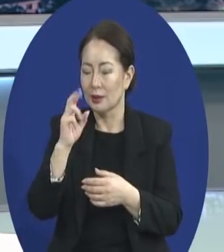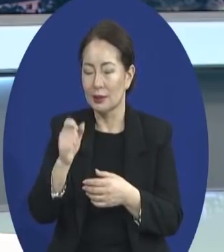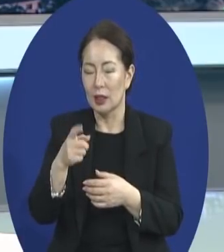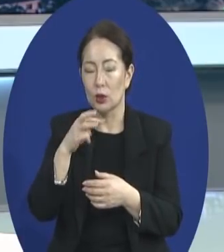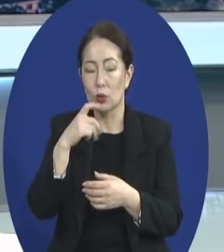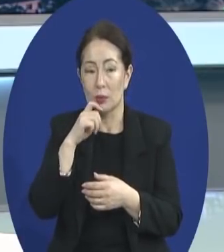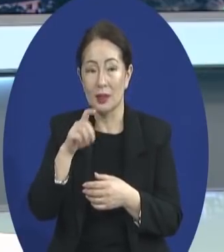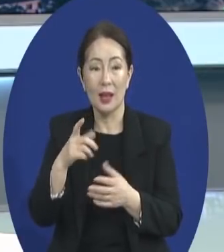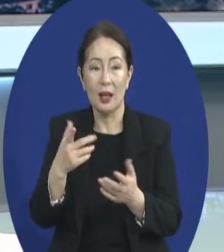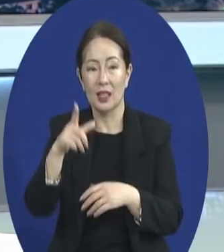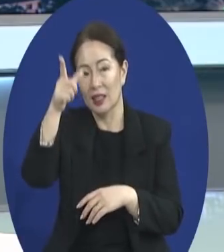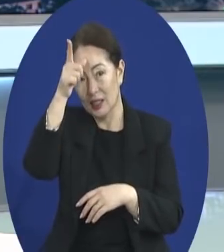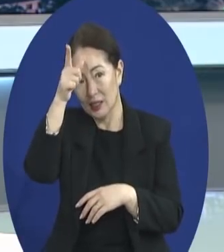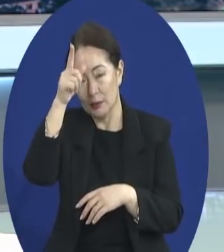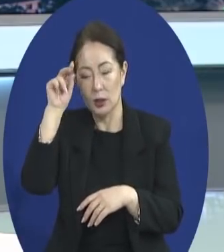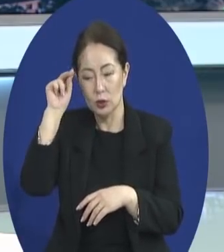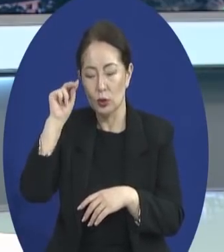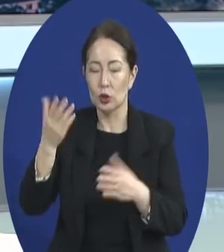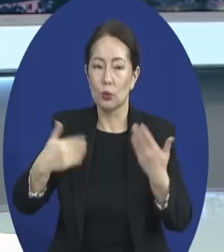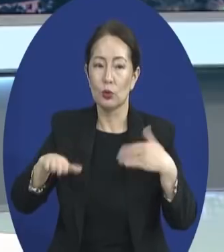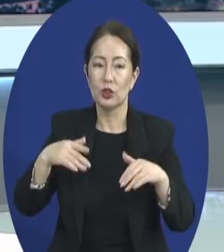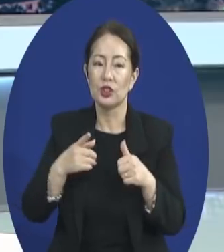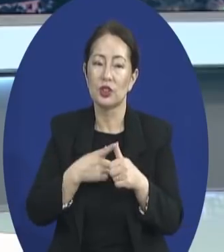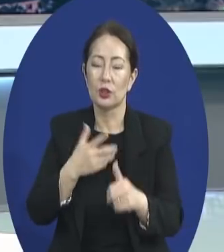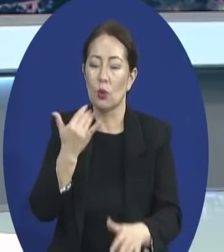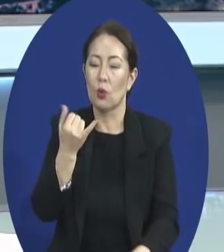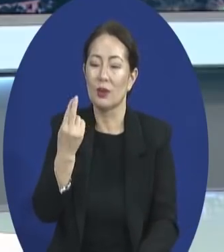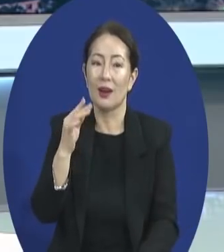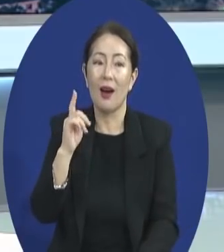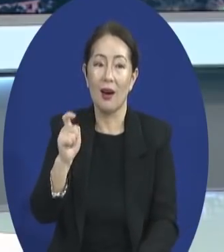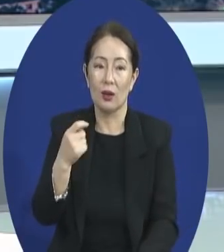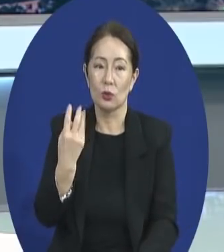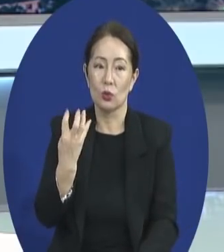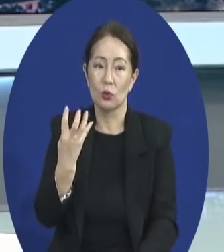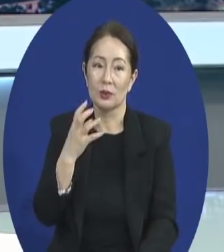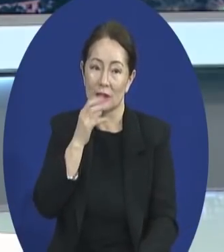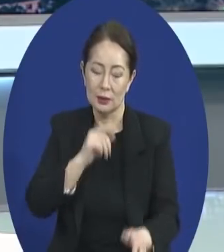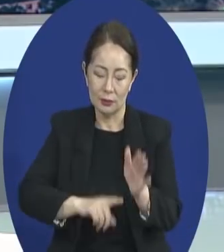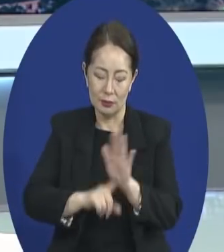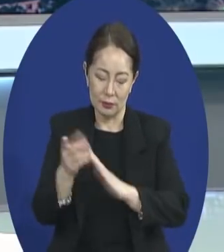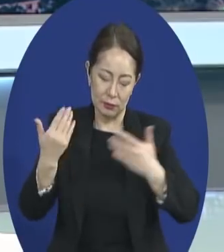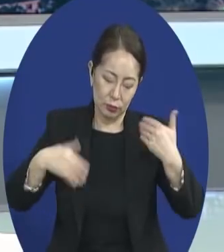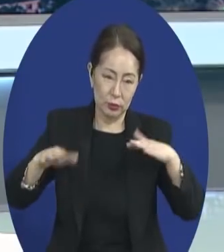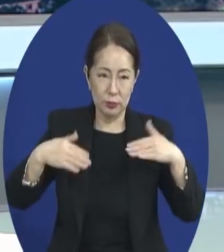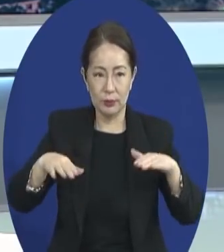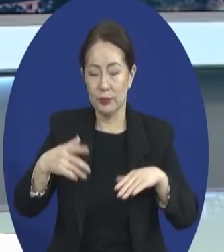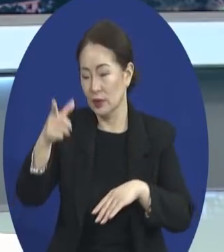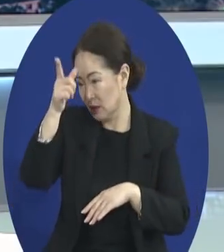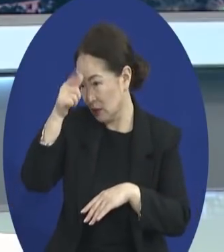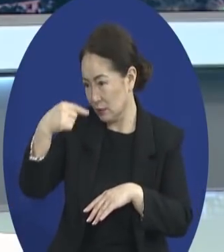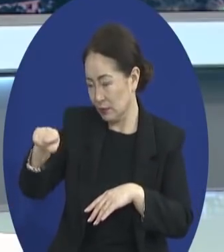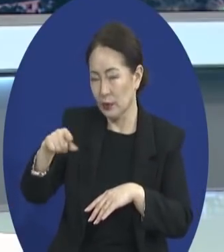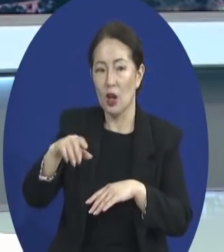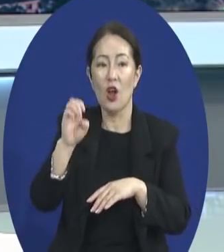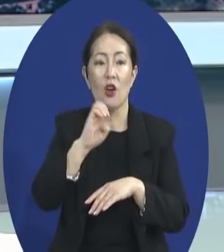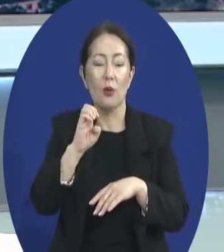найрамдах Герман улсад суралцдаг бүжигчин Ундрахыг онцоллоо. 4 настайгаас эхлэн бүжгээр хичээлсэн тэрээр Герман улсын болон Европ бүсийн